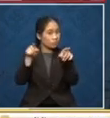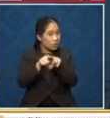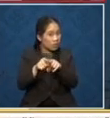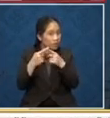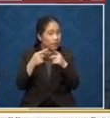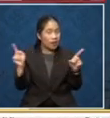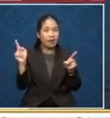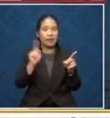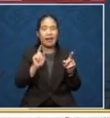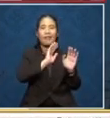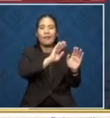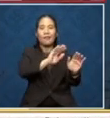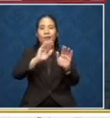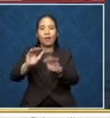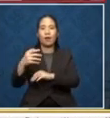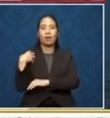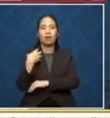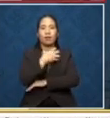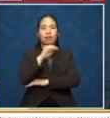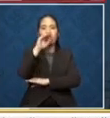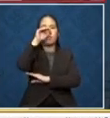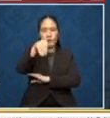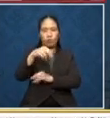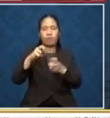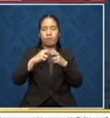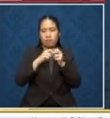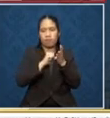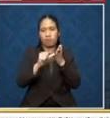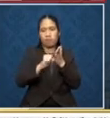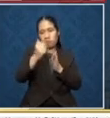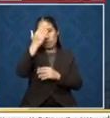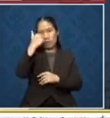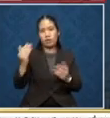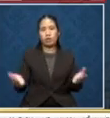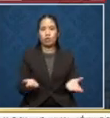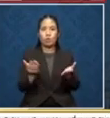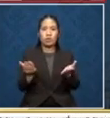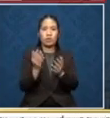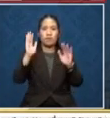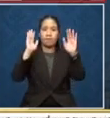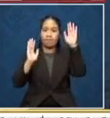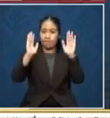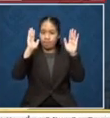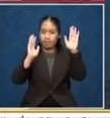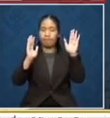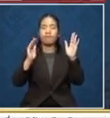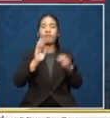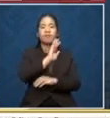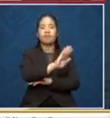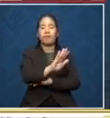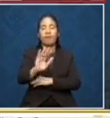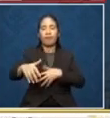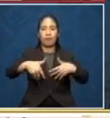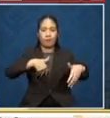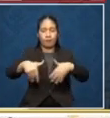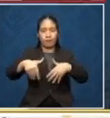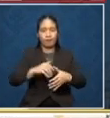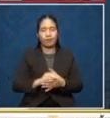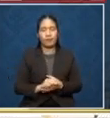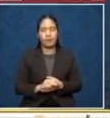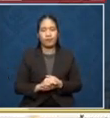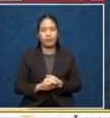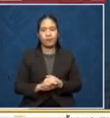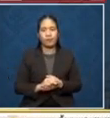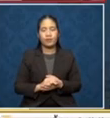นนทบุรีช่วยแก้ไขปัญหาเรื่องนี้ให้ด้วยค่ะเพื่อส่งเสริมประชาธิปไตยในชุมชนและให้